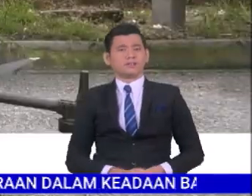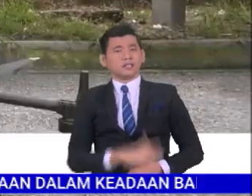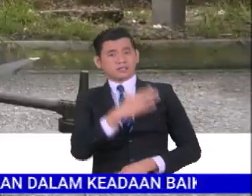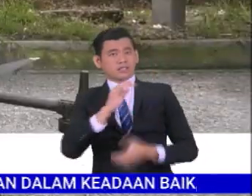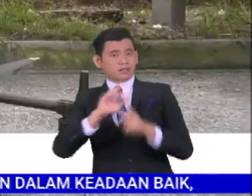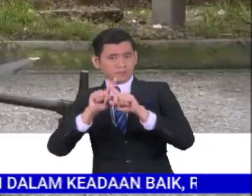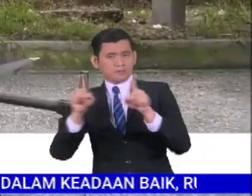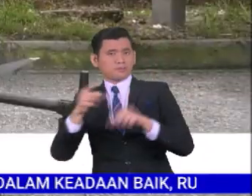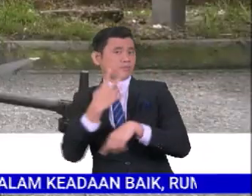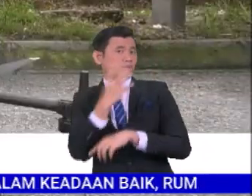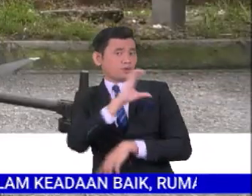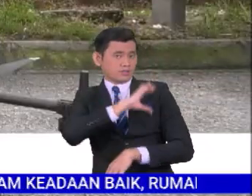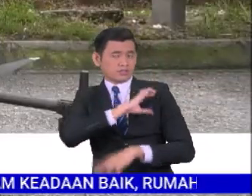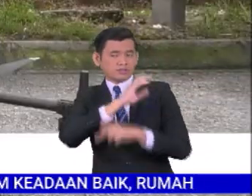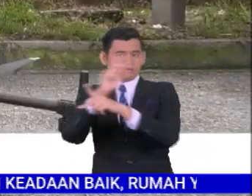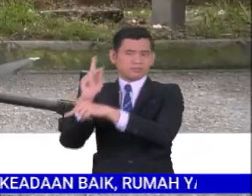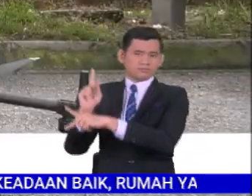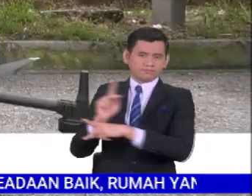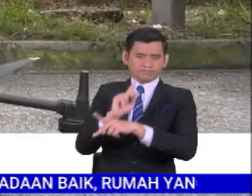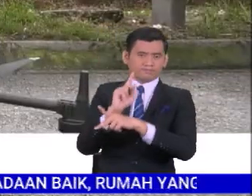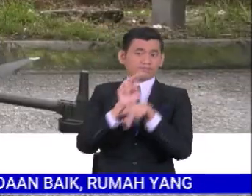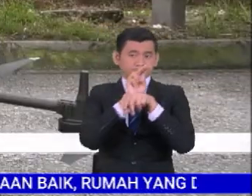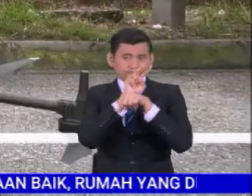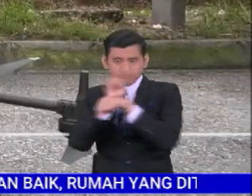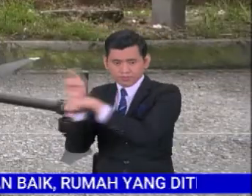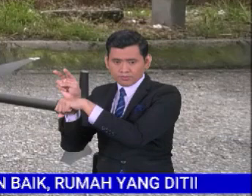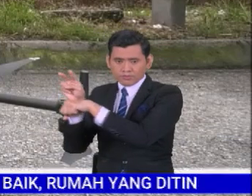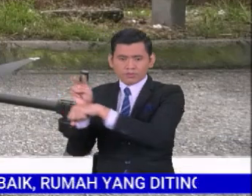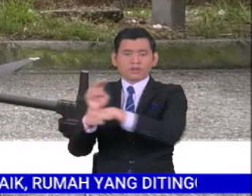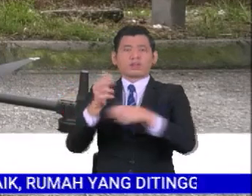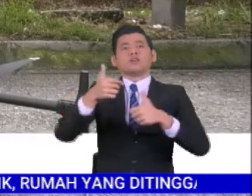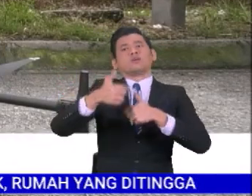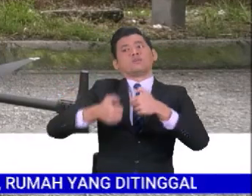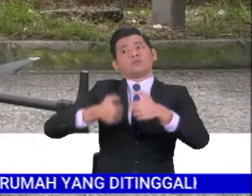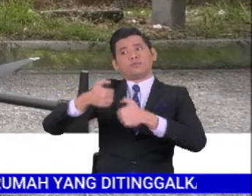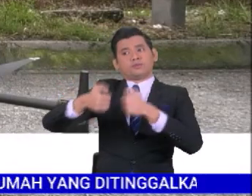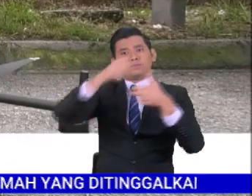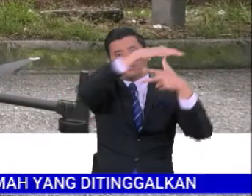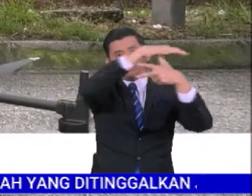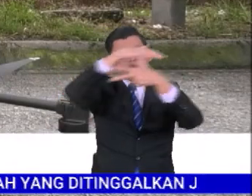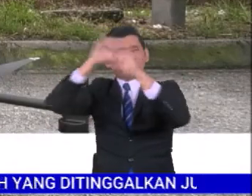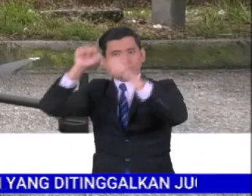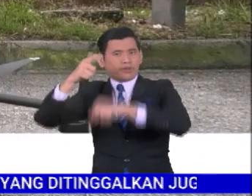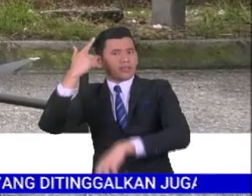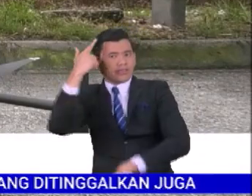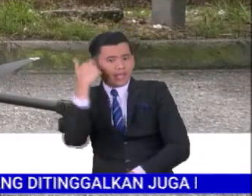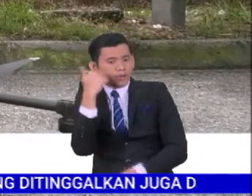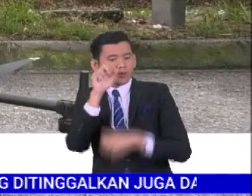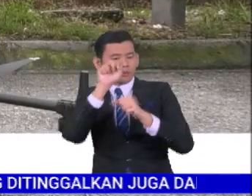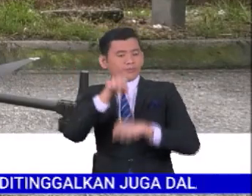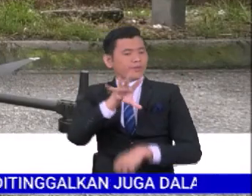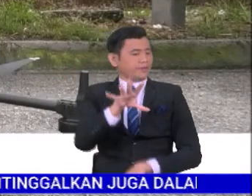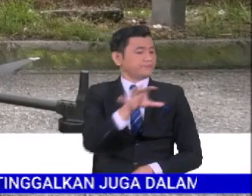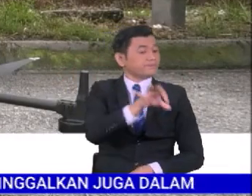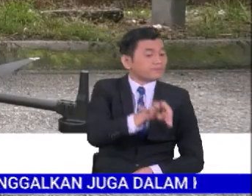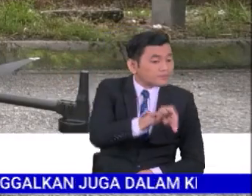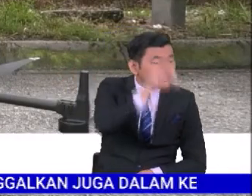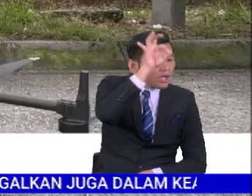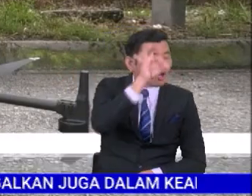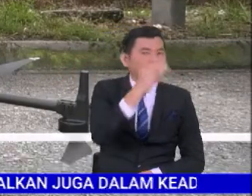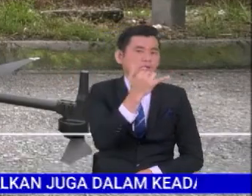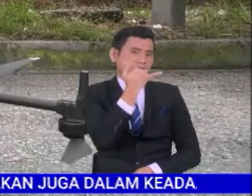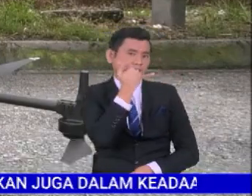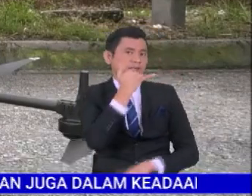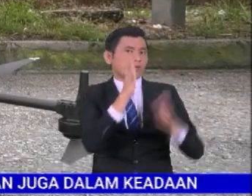masih jauh. Drone model Matrix 300RTK ini mampu mengesan nombor kenderaan pesalah lalu lintas pada